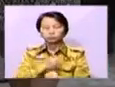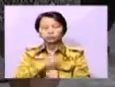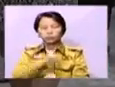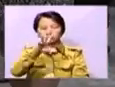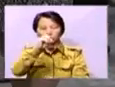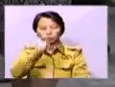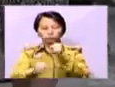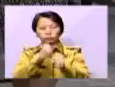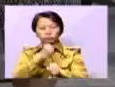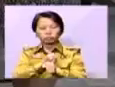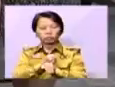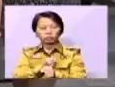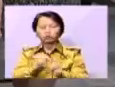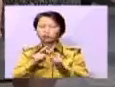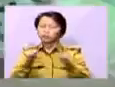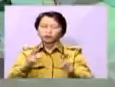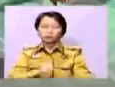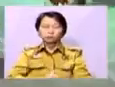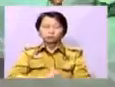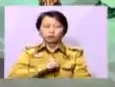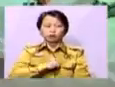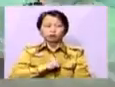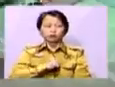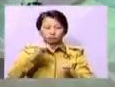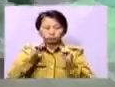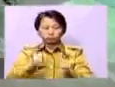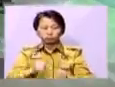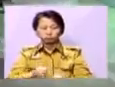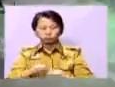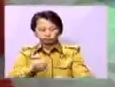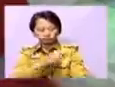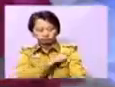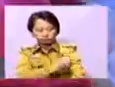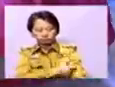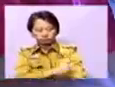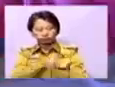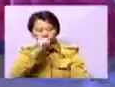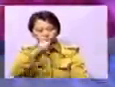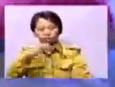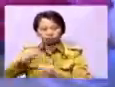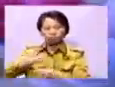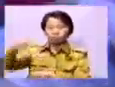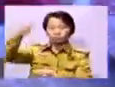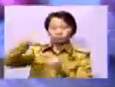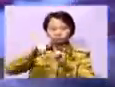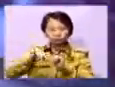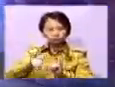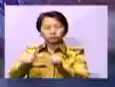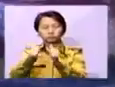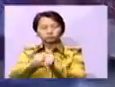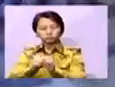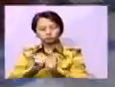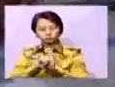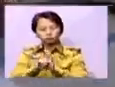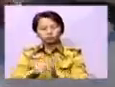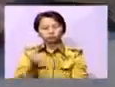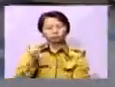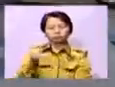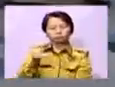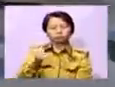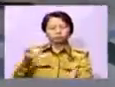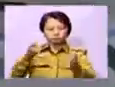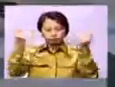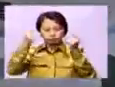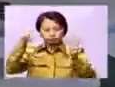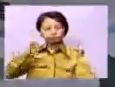di Hotel Federal itu, sangat berbangga dapat mencurahkan tenaga bagi memastikan hotel ini terus kekal dengan identitinya.